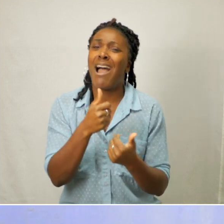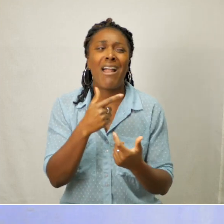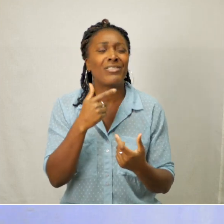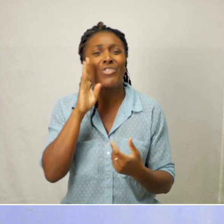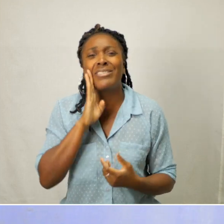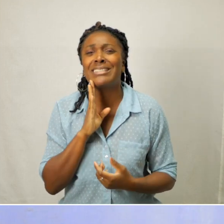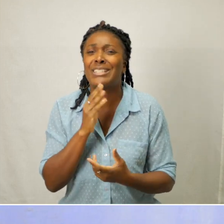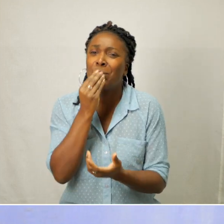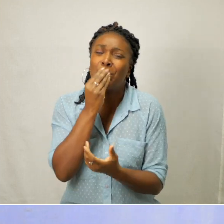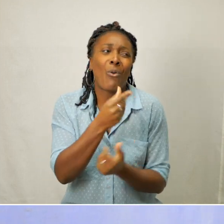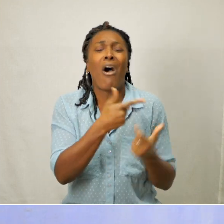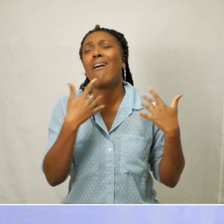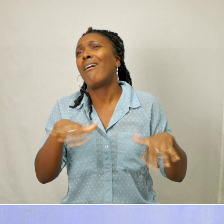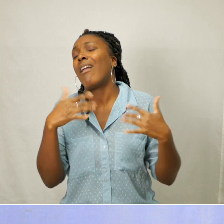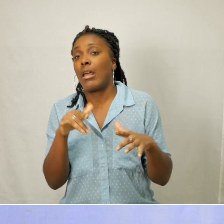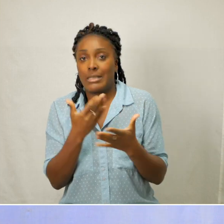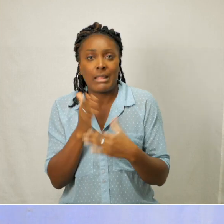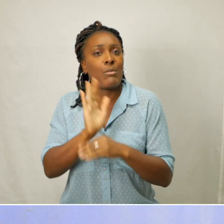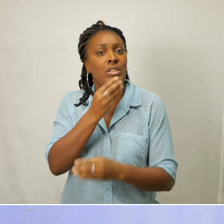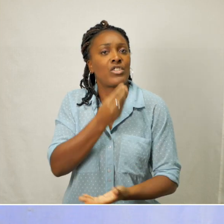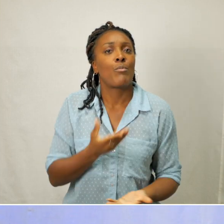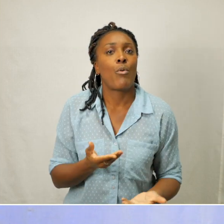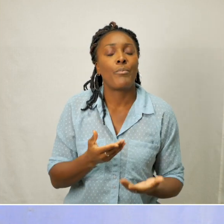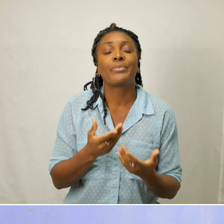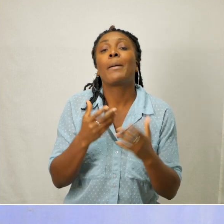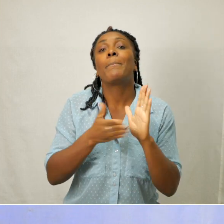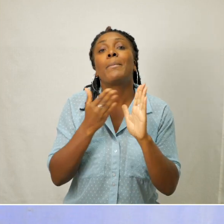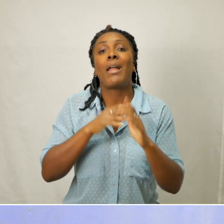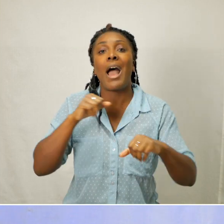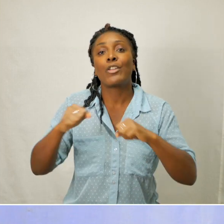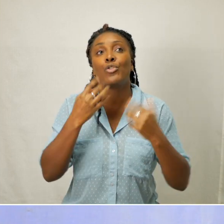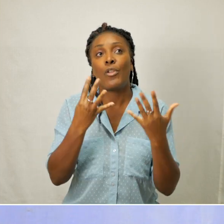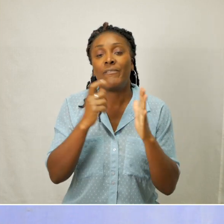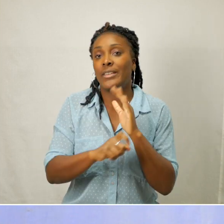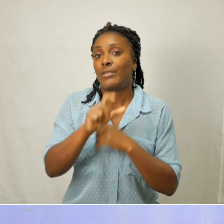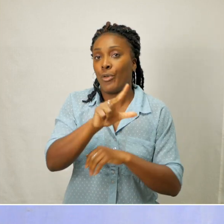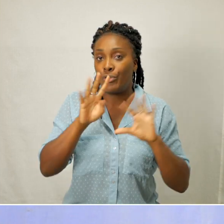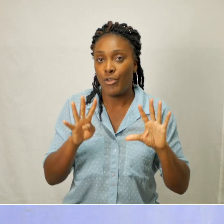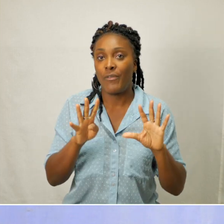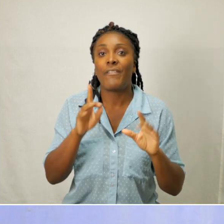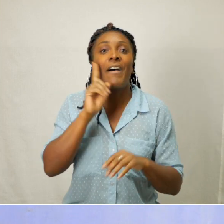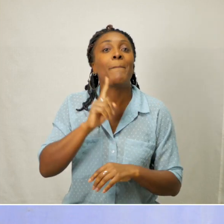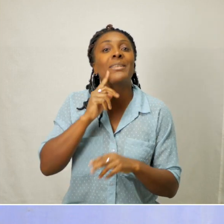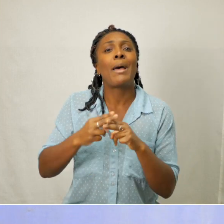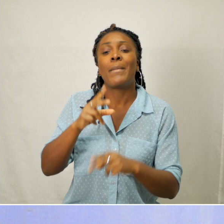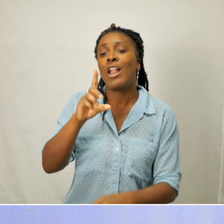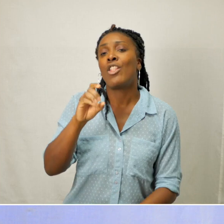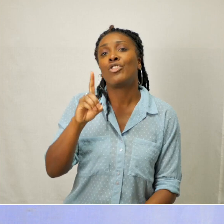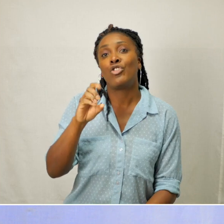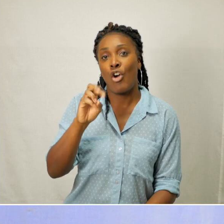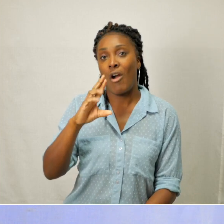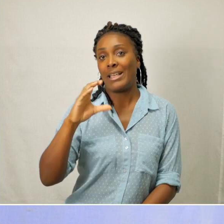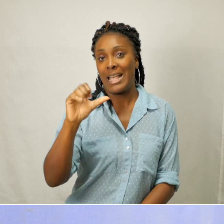de Christ. On a cet exemple dans les Écritures, dans Actes 9, 39, et ça nous parle de Dorcas. Pierre se